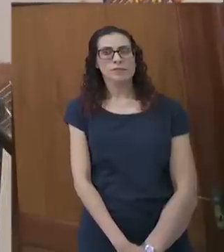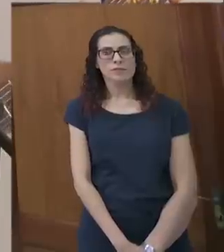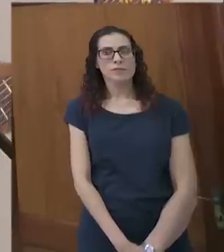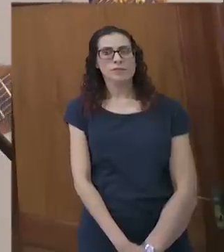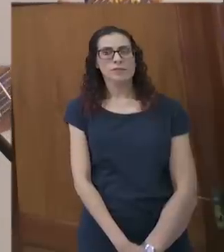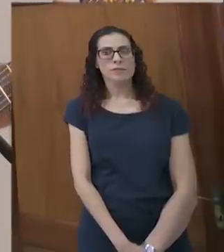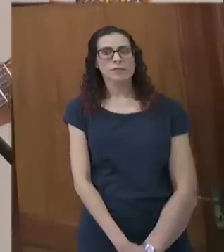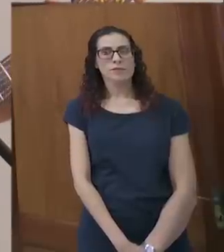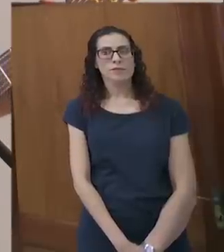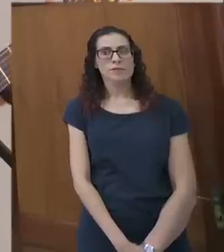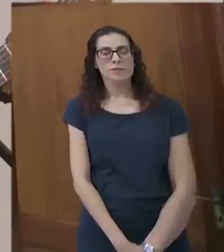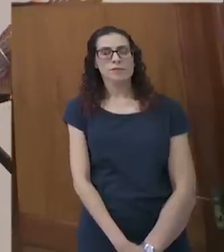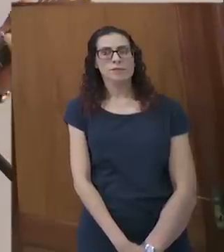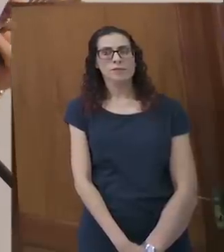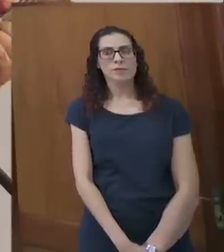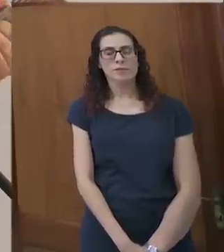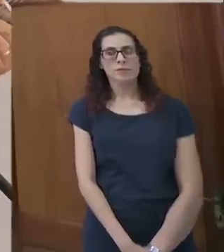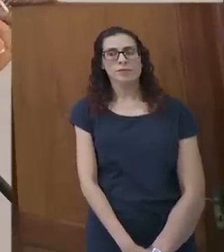imbir u lej